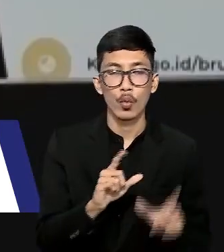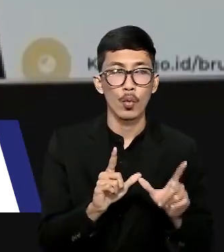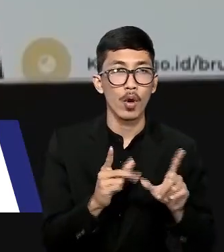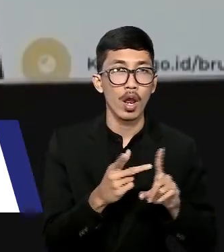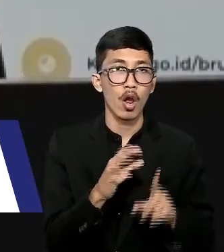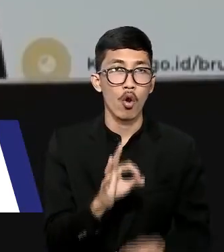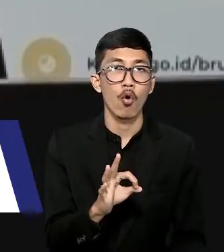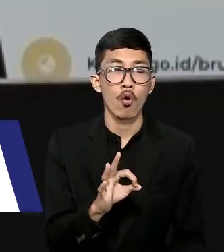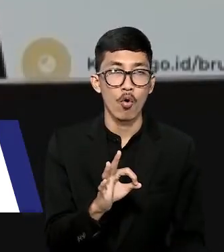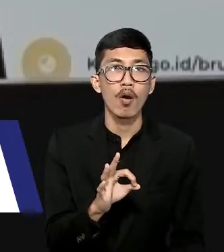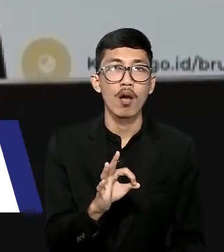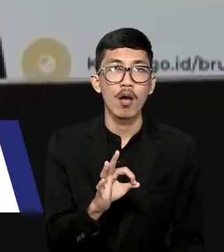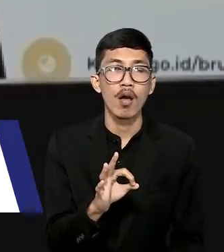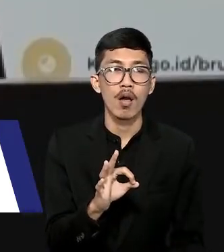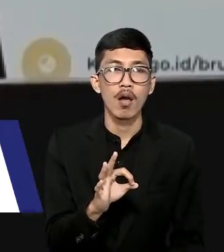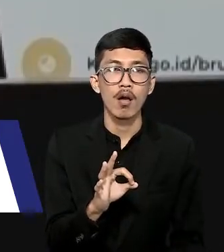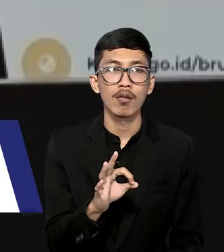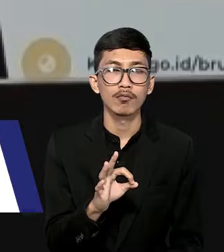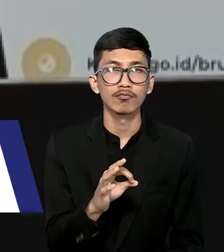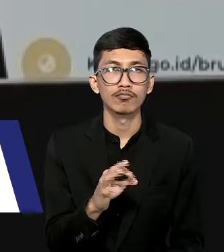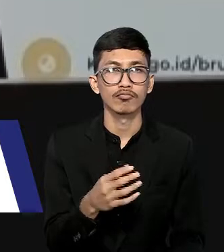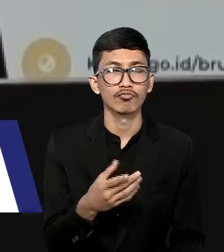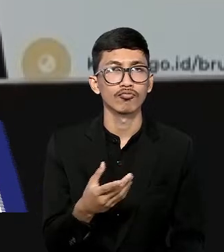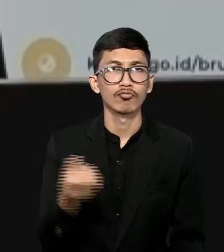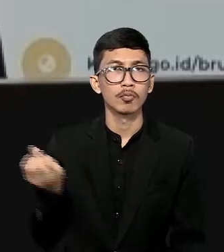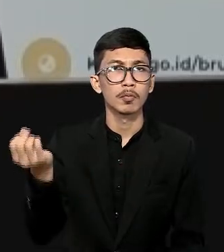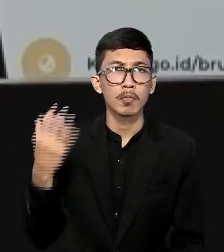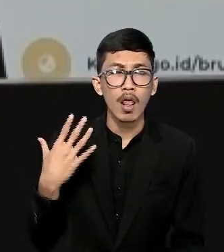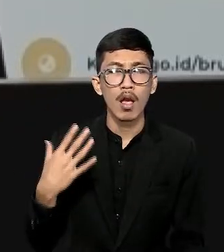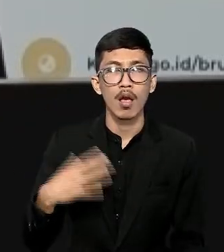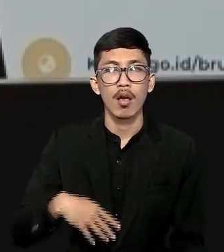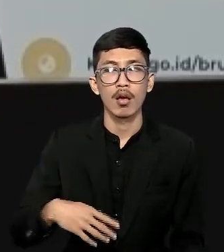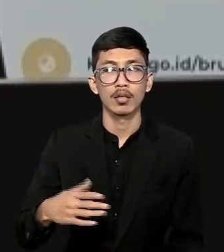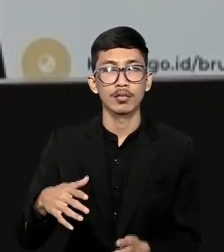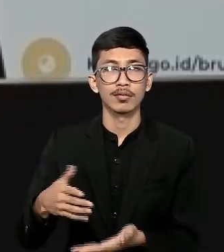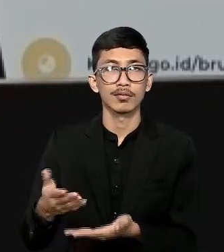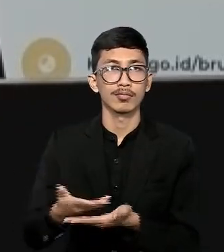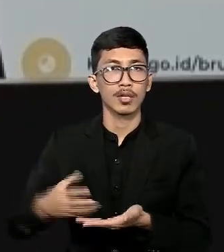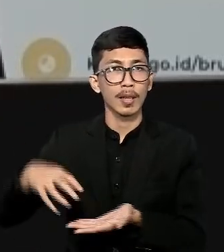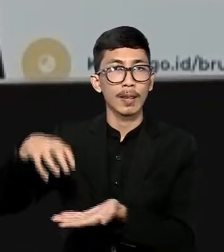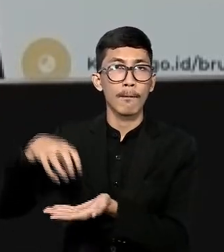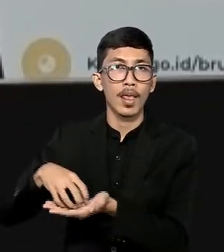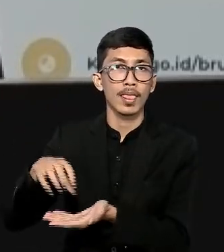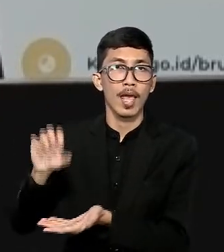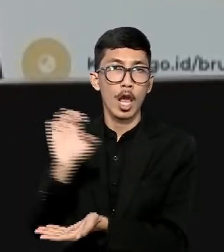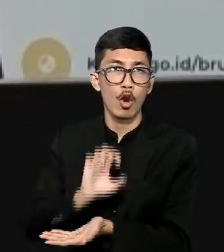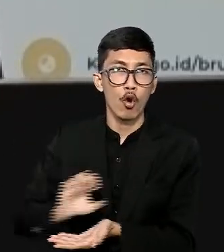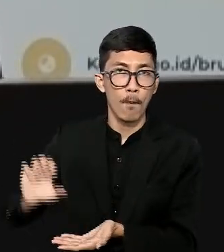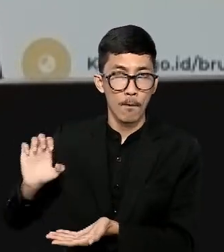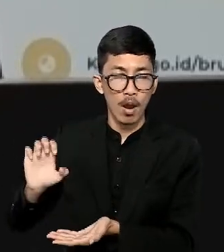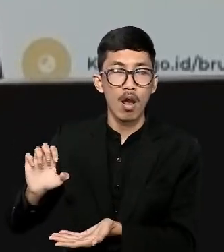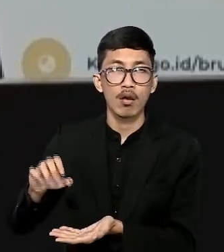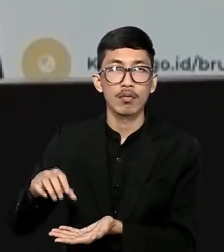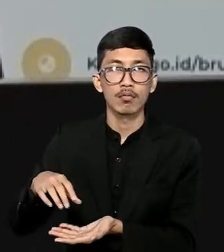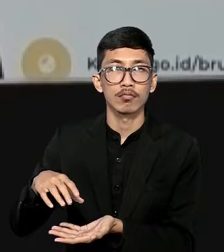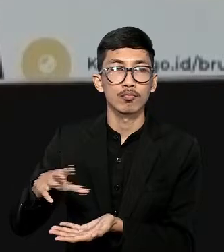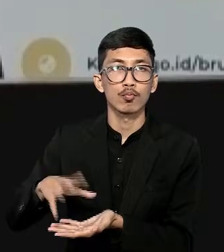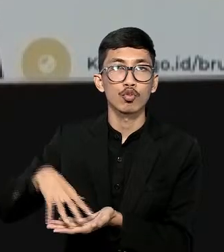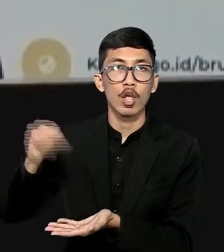baru-baru ini mendidih clear bahwa Eropa sekarang ini menjadi episenter